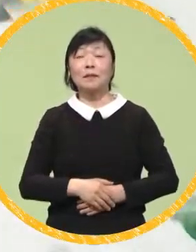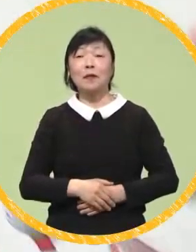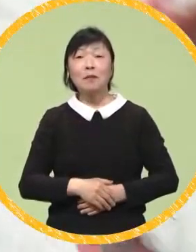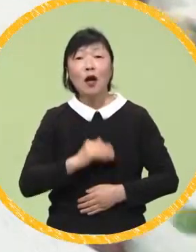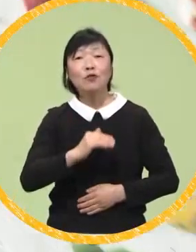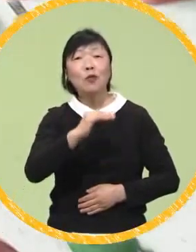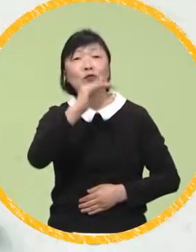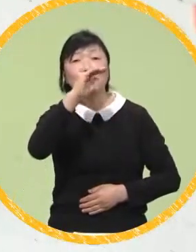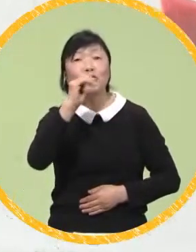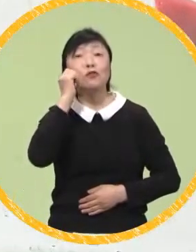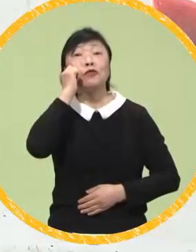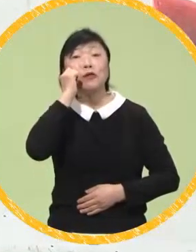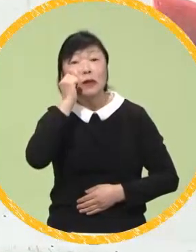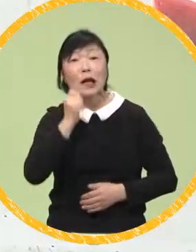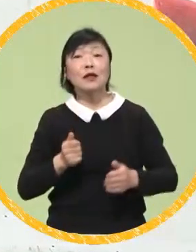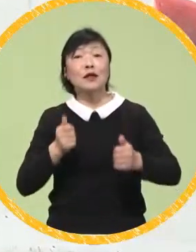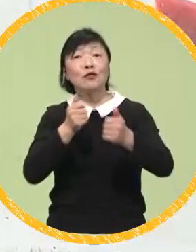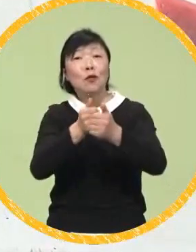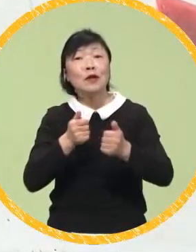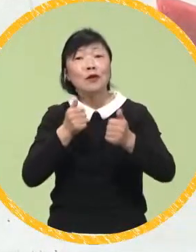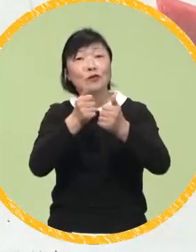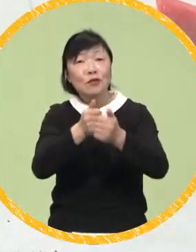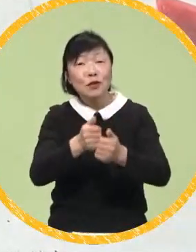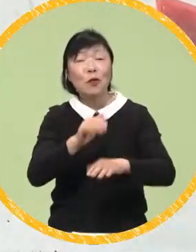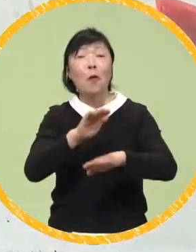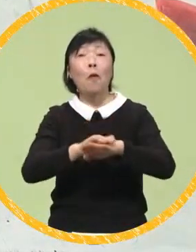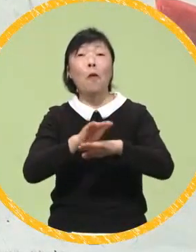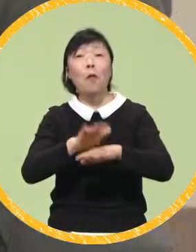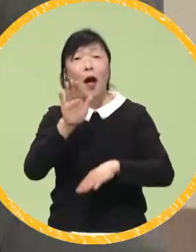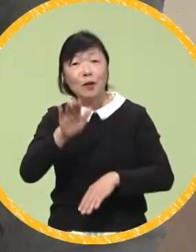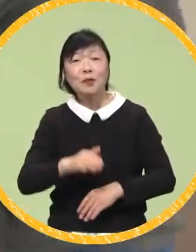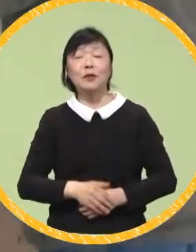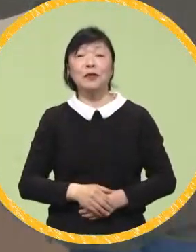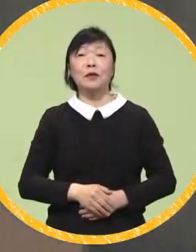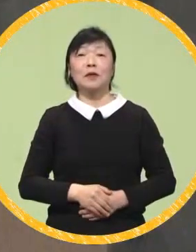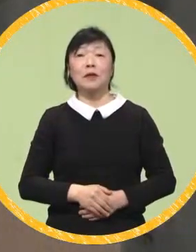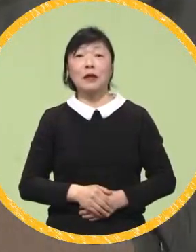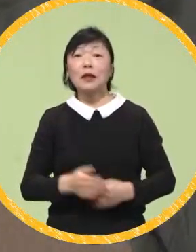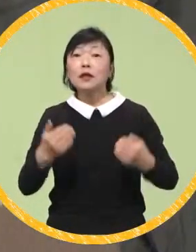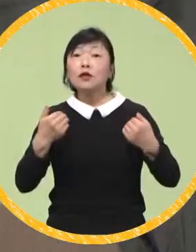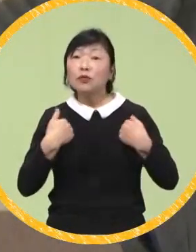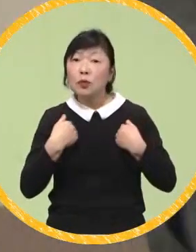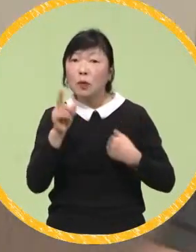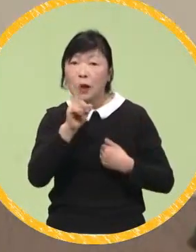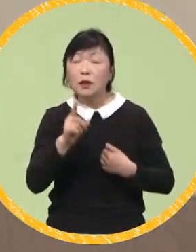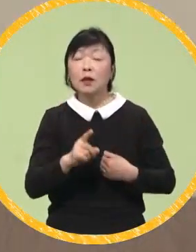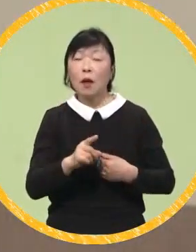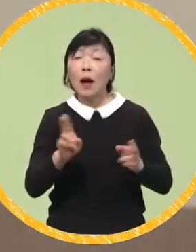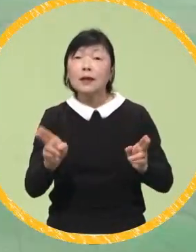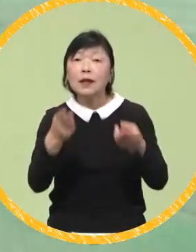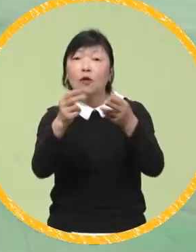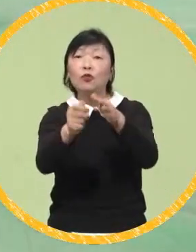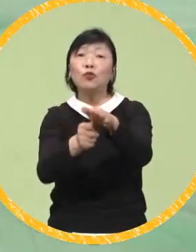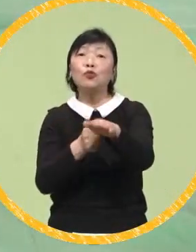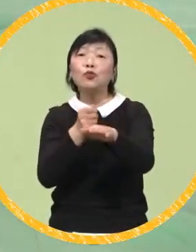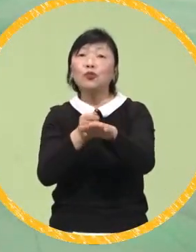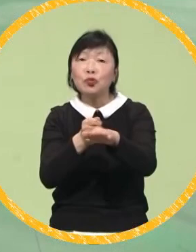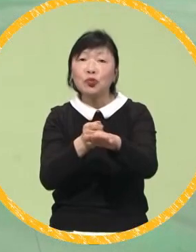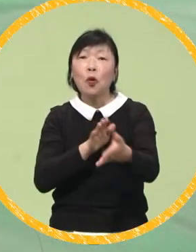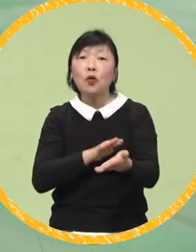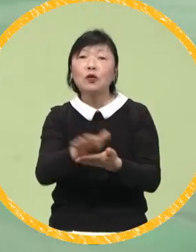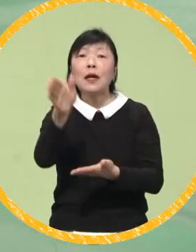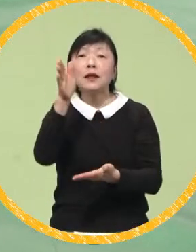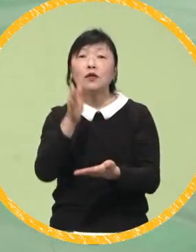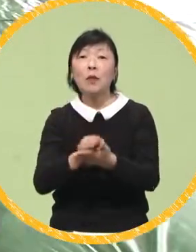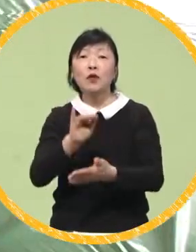ねあのないだ上げていけばいいっていうその楽しみ方もできますからねこれあの必要な道具はですね専用のシューズと滑り止めの